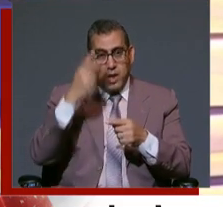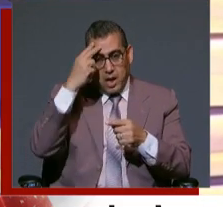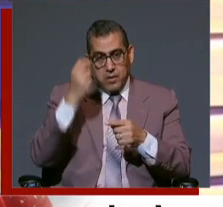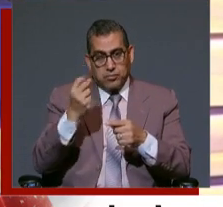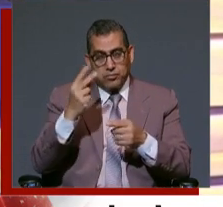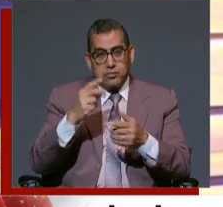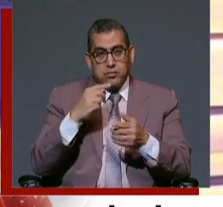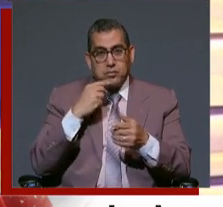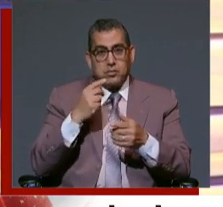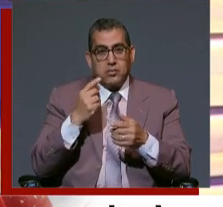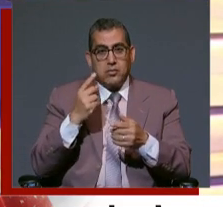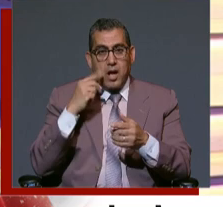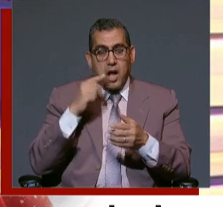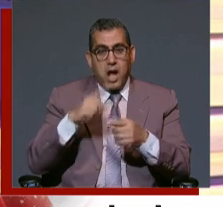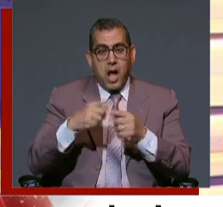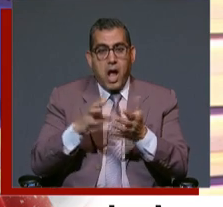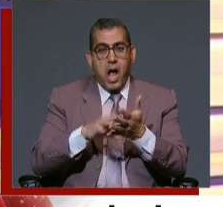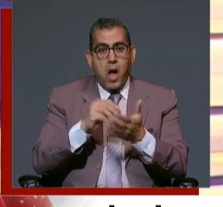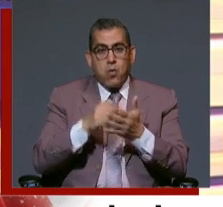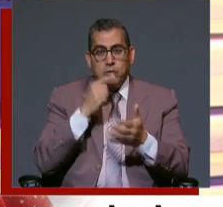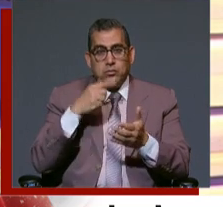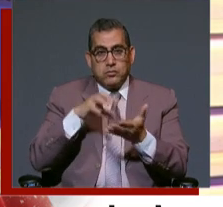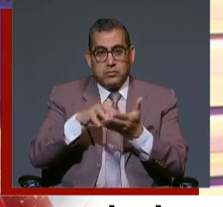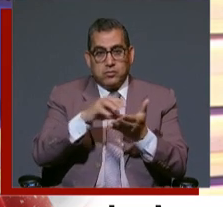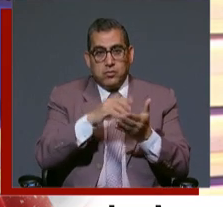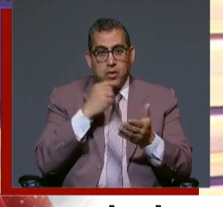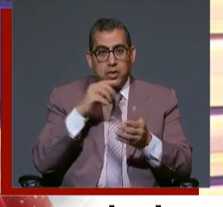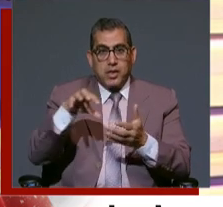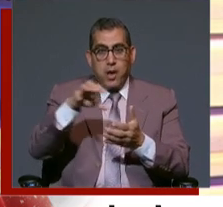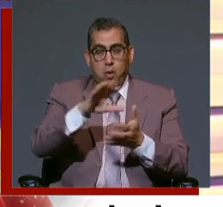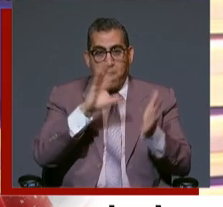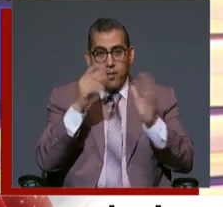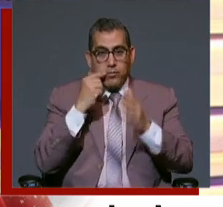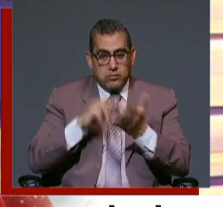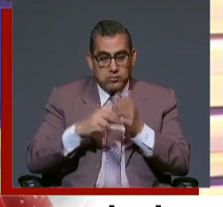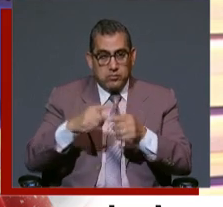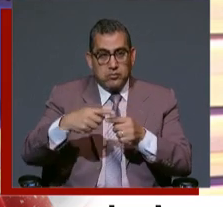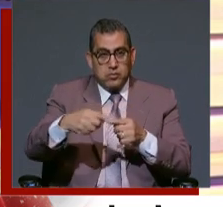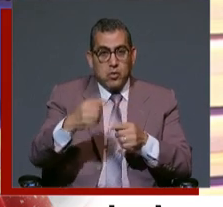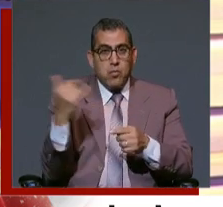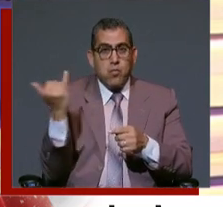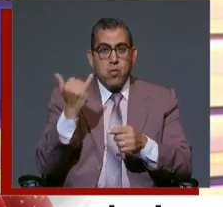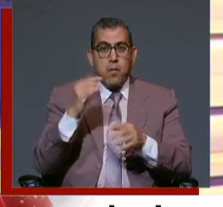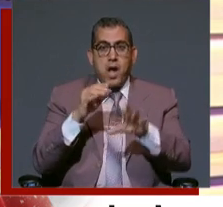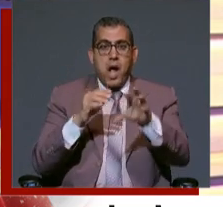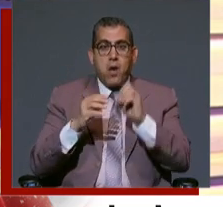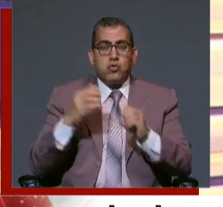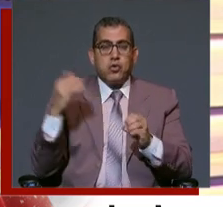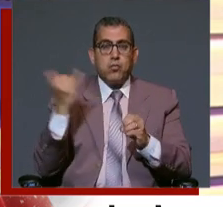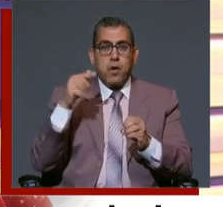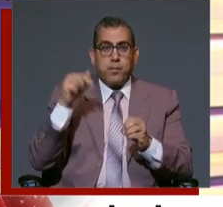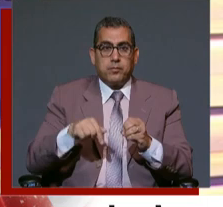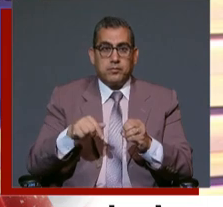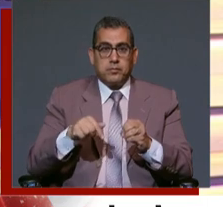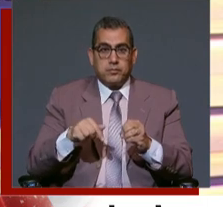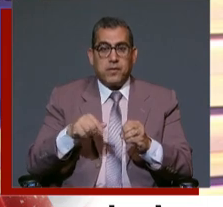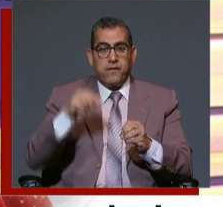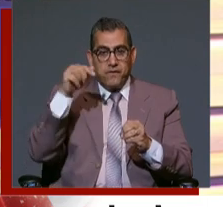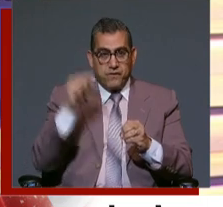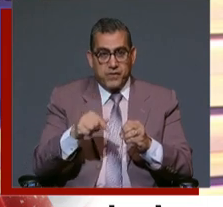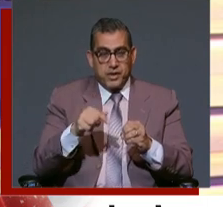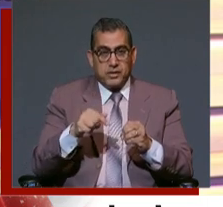وضرورة اتجاه الدول إلى المستلزمات الأكثر احتياجا، لكن هناك